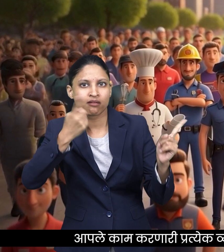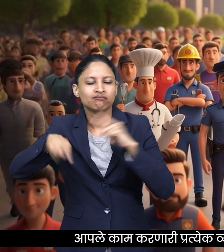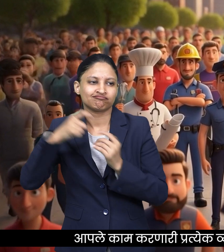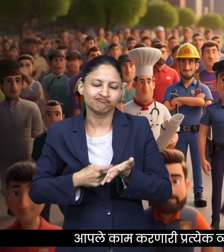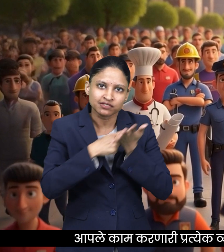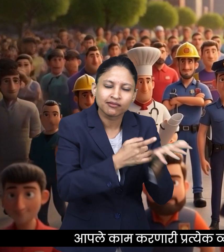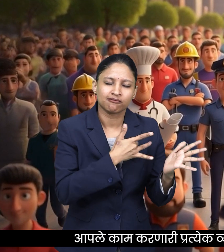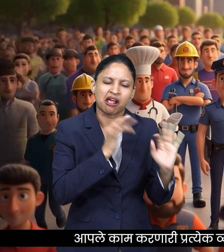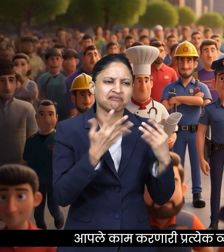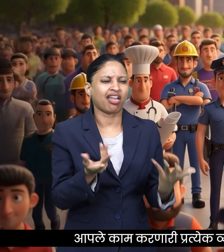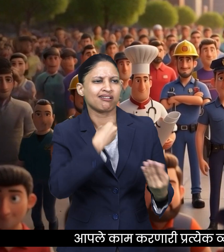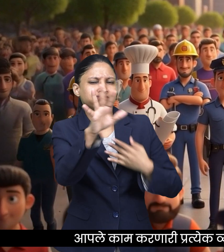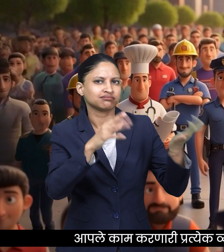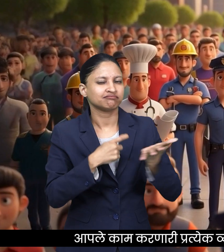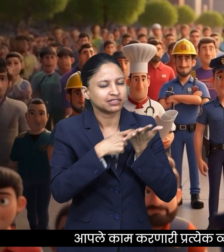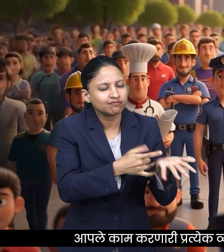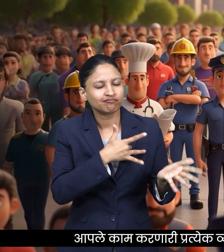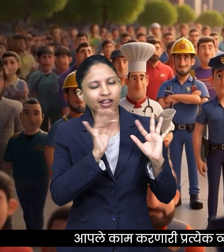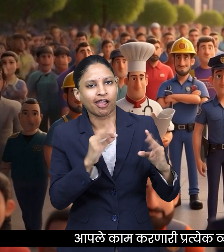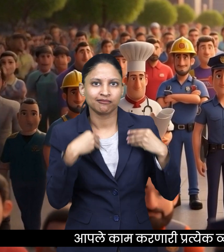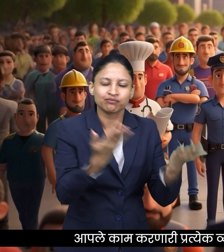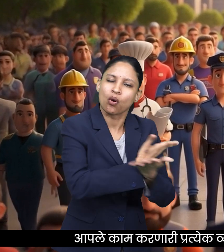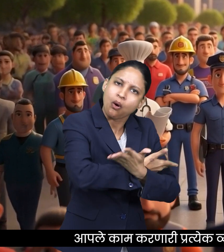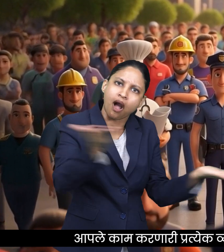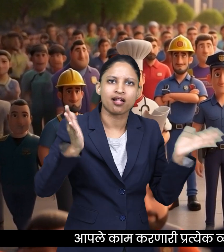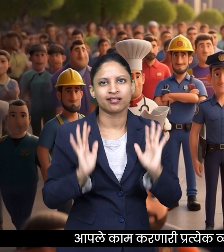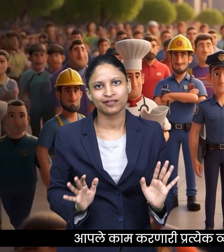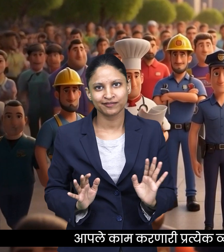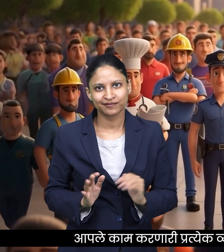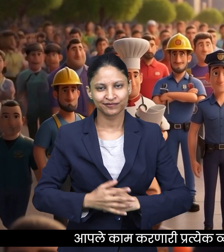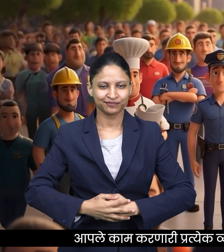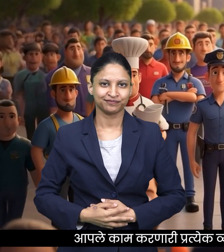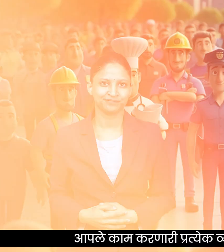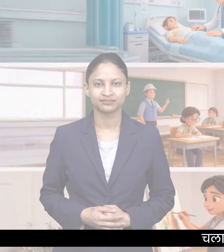प्रत्येक व्यक्ती दयाळूपणा आणि आदरास पात्र आहे.